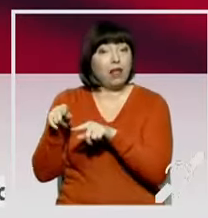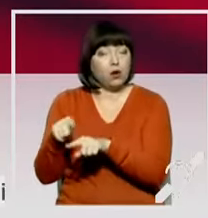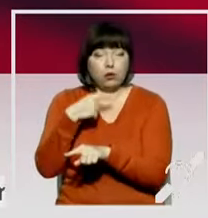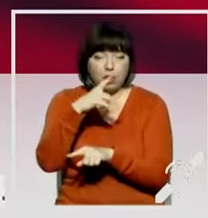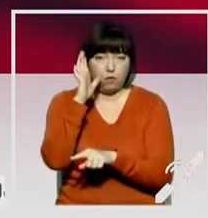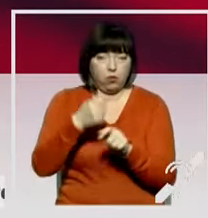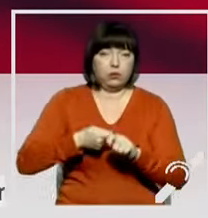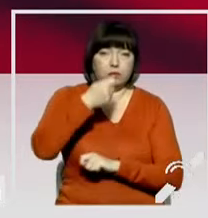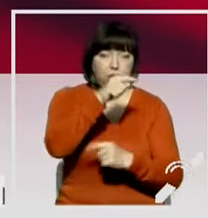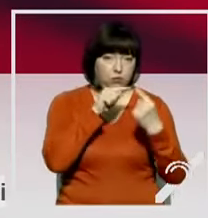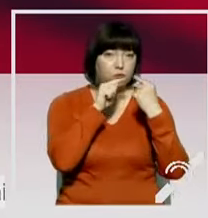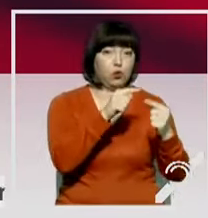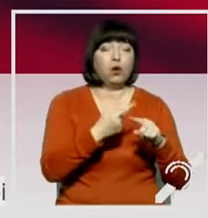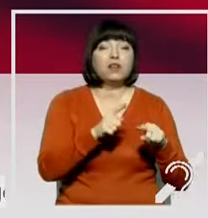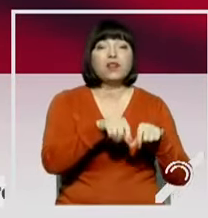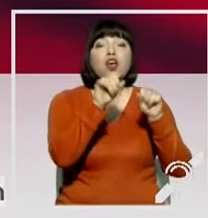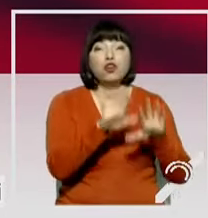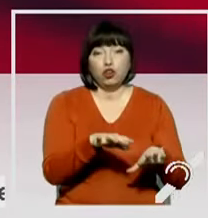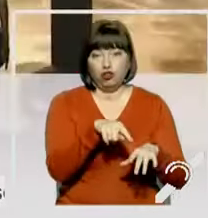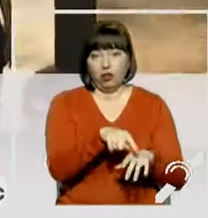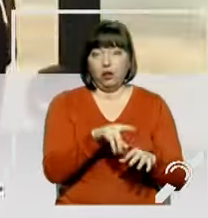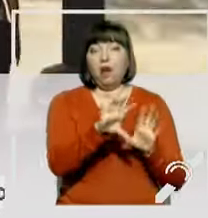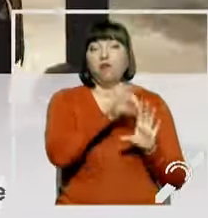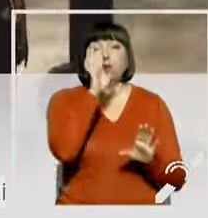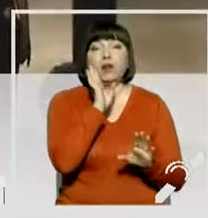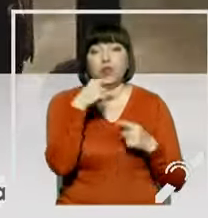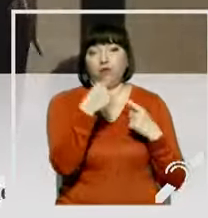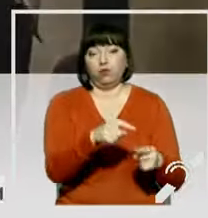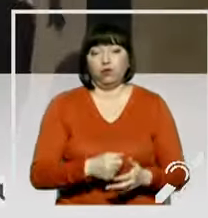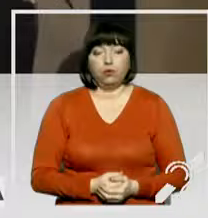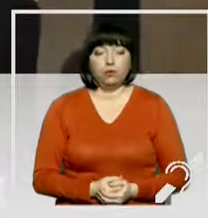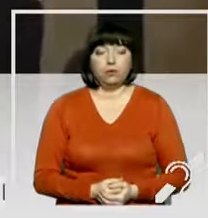că va contesta decizia organizatorilor.